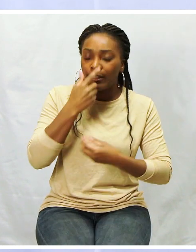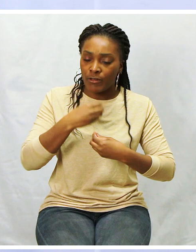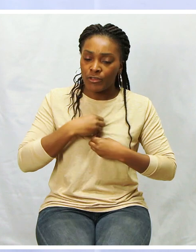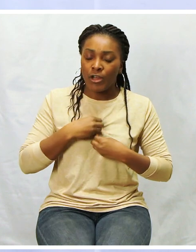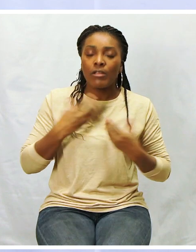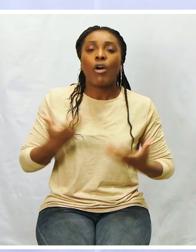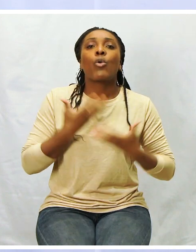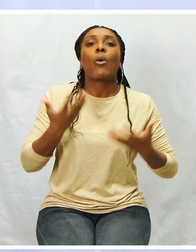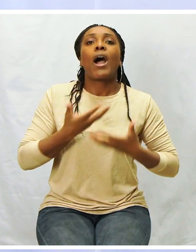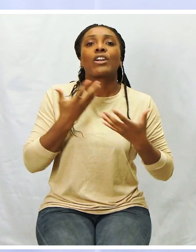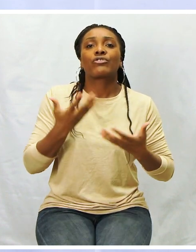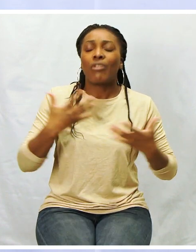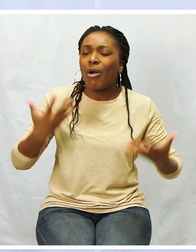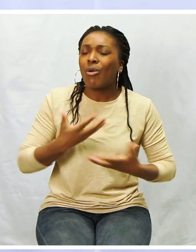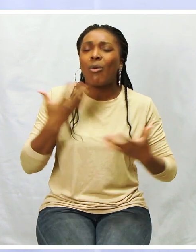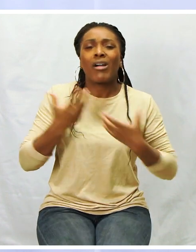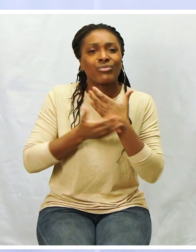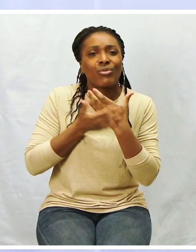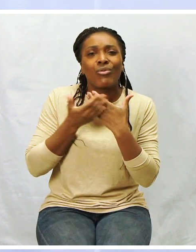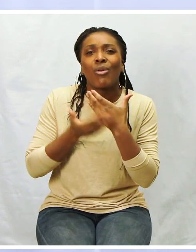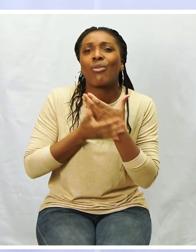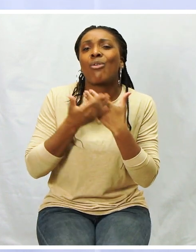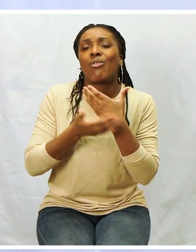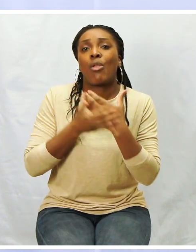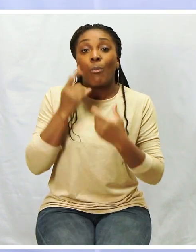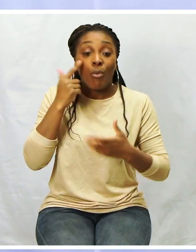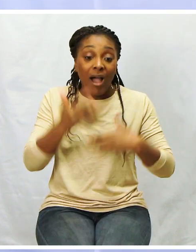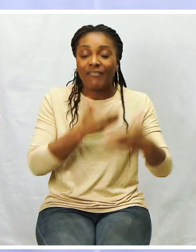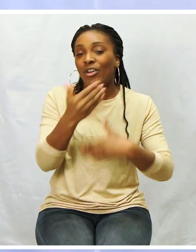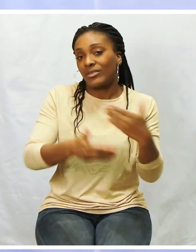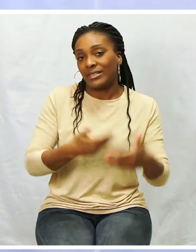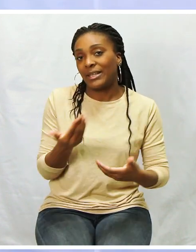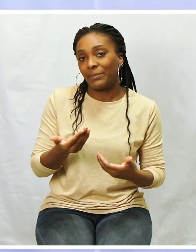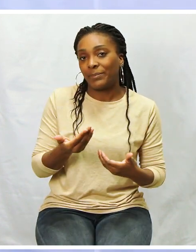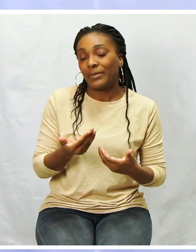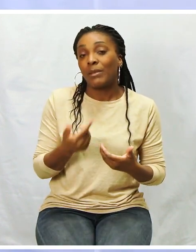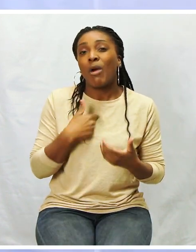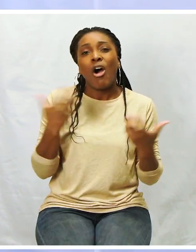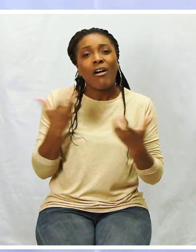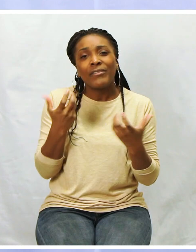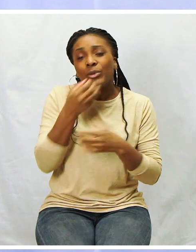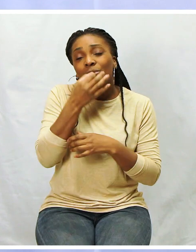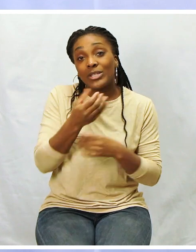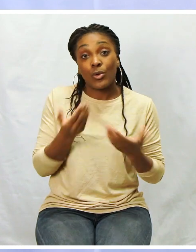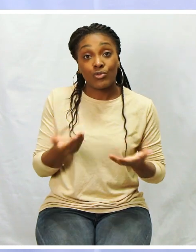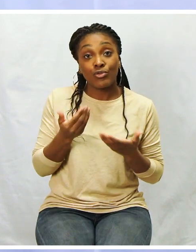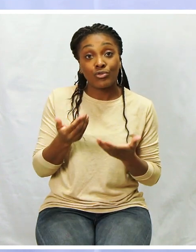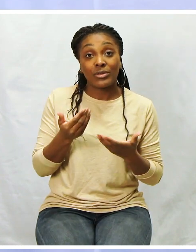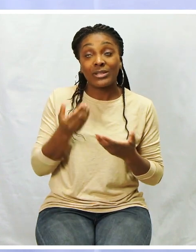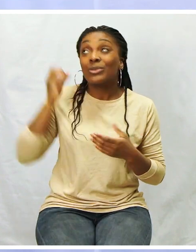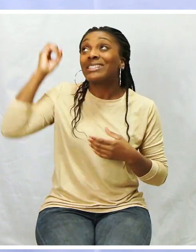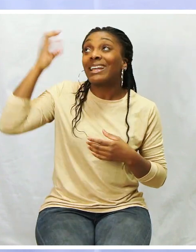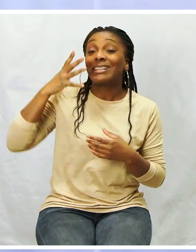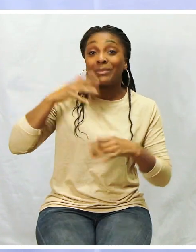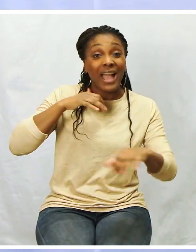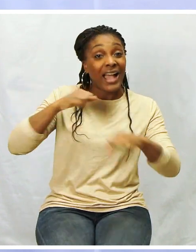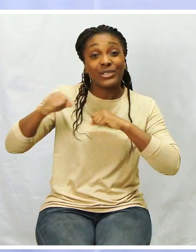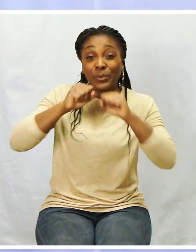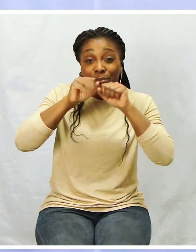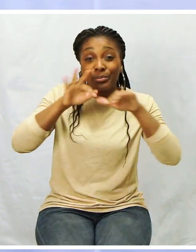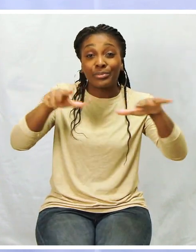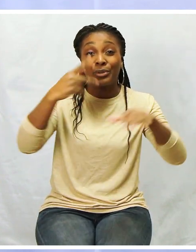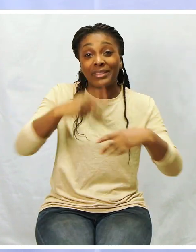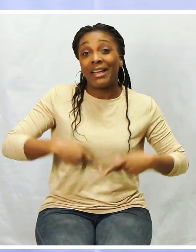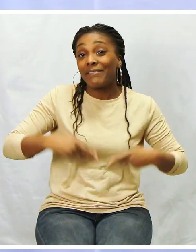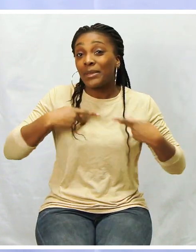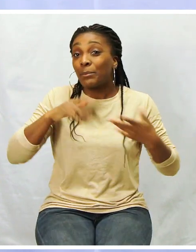forêt, puis il va lui parler, le réconforter et il va pouvoir avancer. Et j'aimerais aujourd'hui que l'action du Saint-Esprit se fasse aussi dans ta vie à toi, qui peut-être